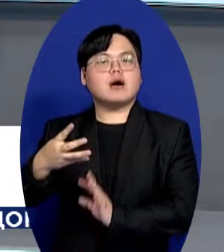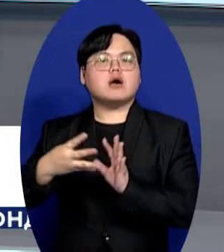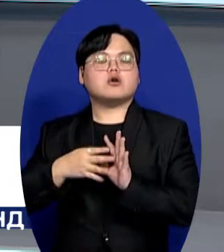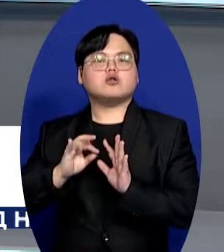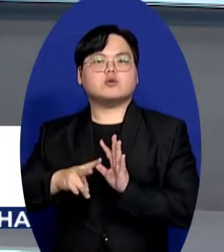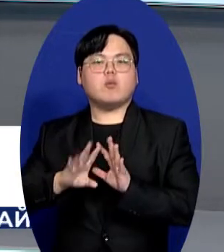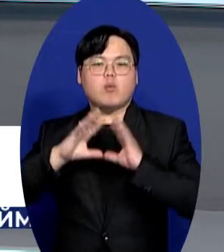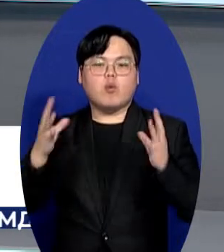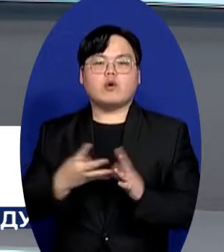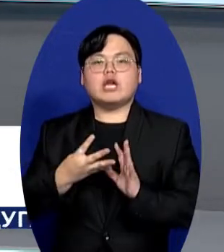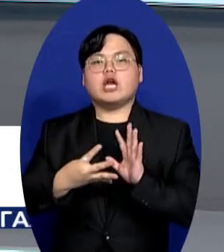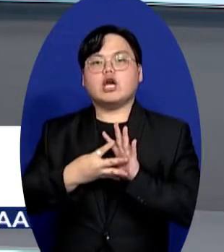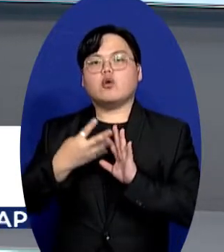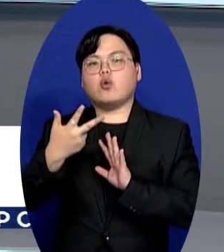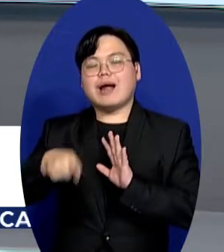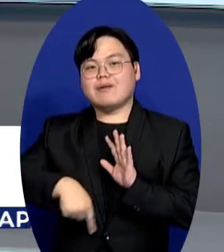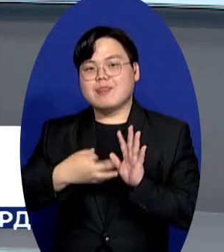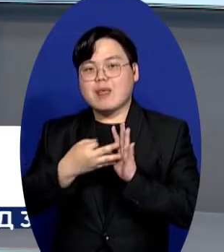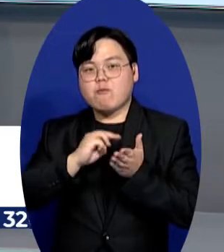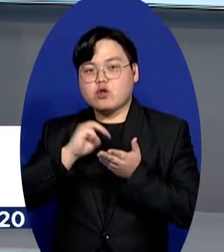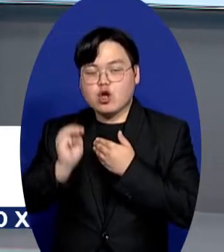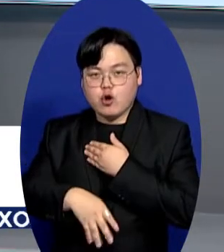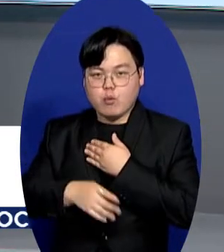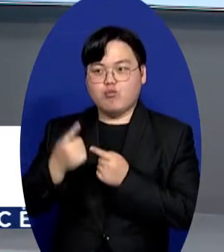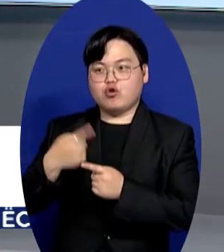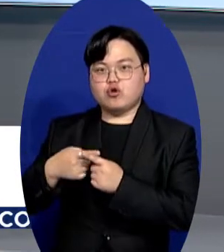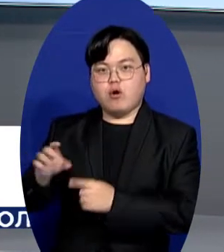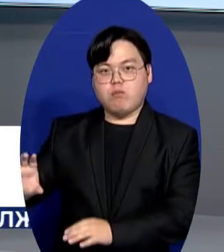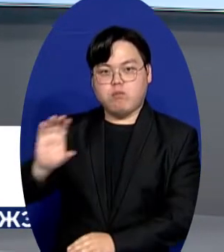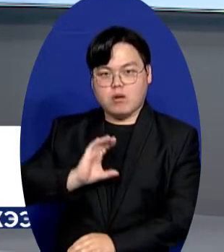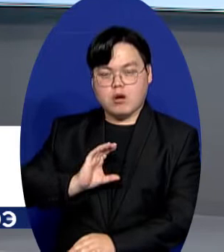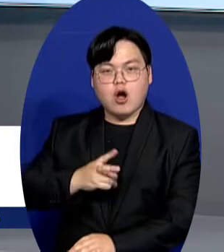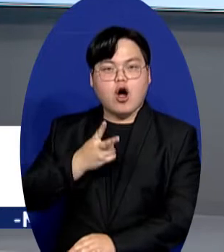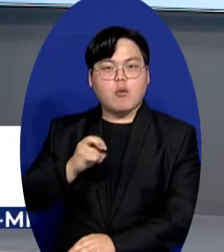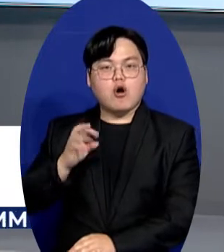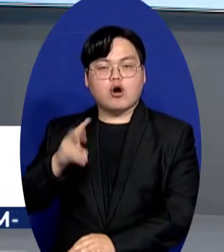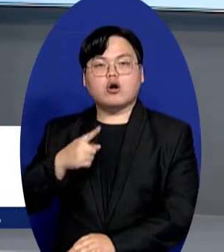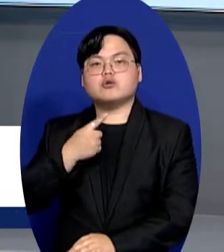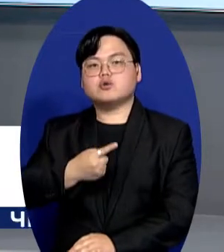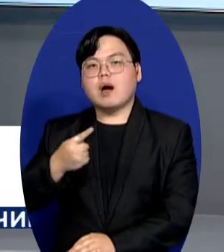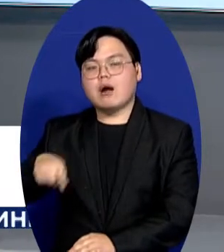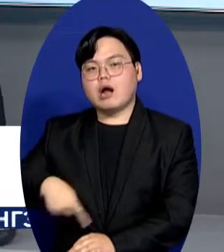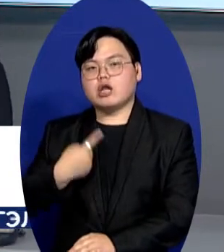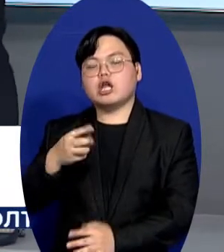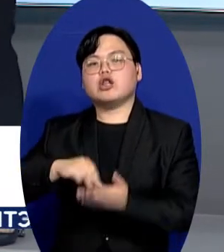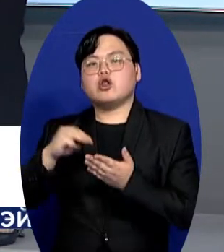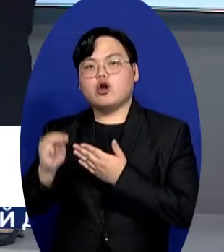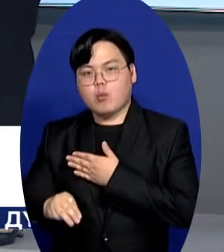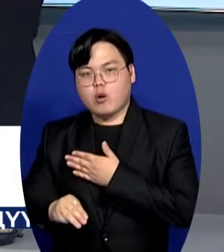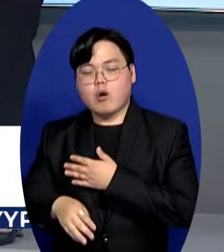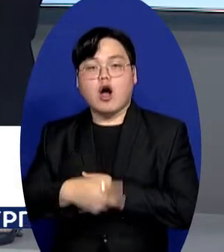нийтдээ 93.8 тэрбум төгрөг орон нутгийн төсөвт төвлөрсөн бол 2020 онд 112.1 тэрбум төгрөг. За